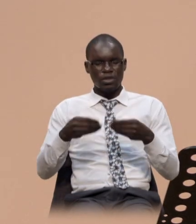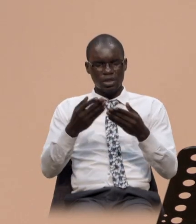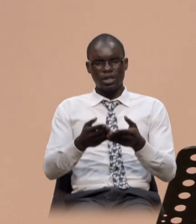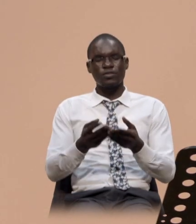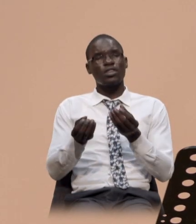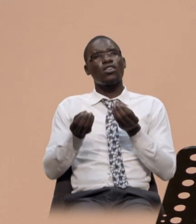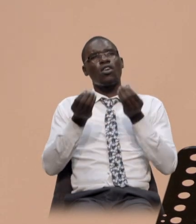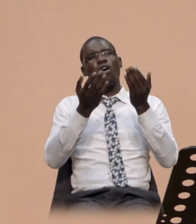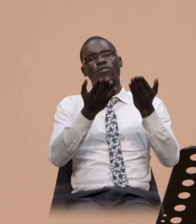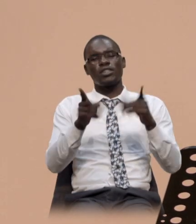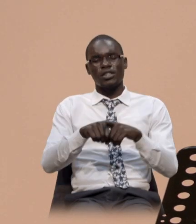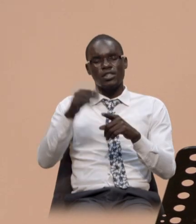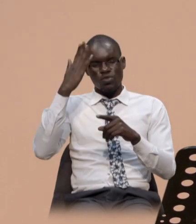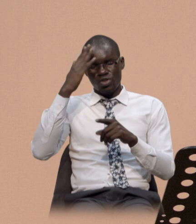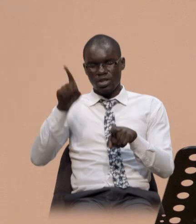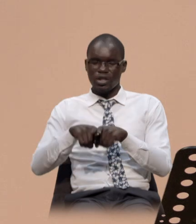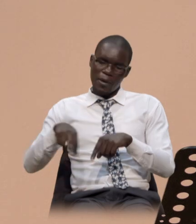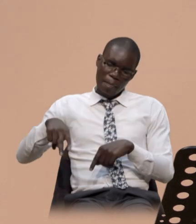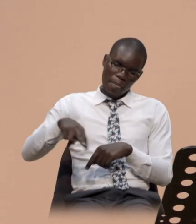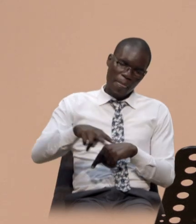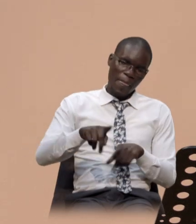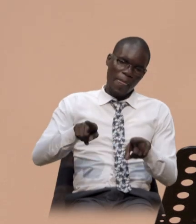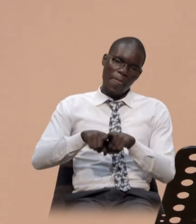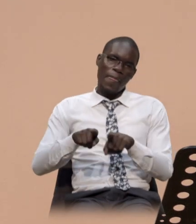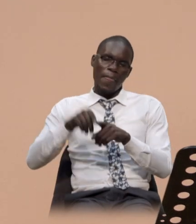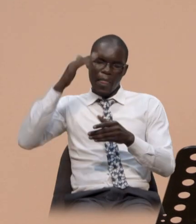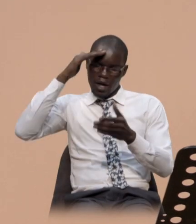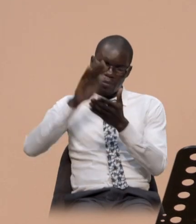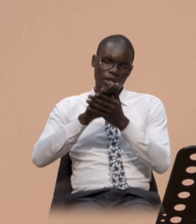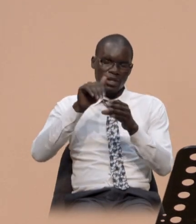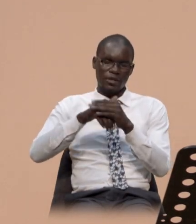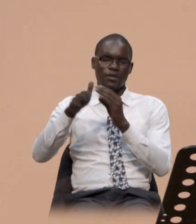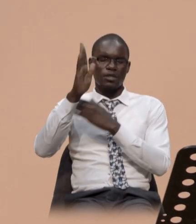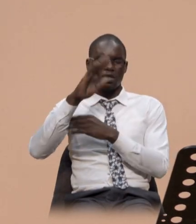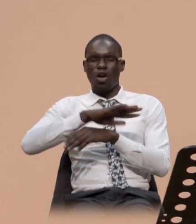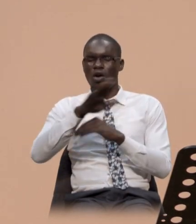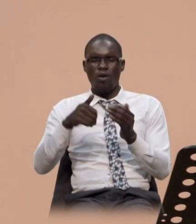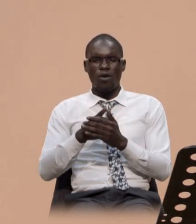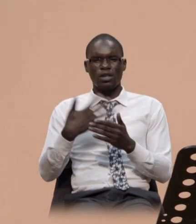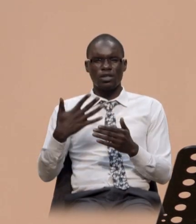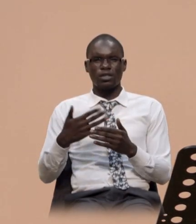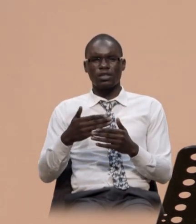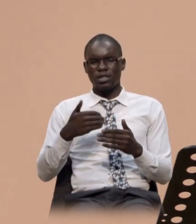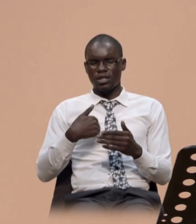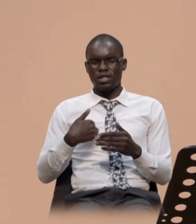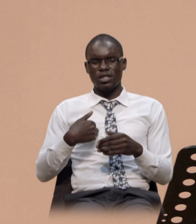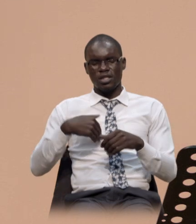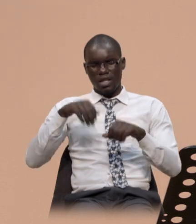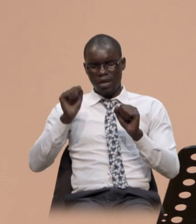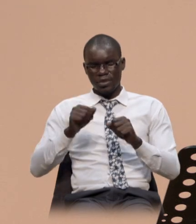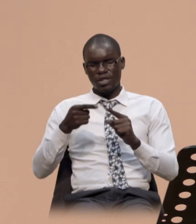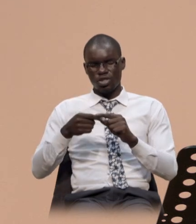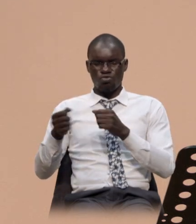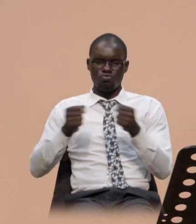alivyokuwa amemjua na kutembea na kumwamini Mungu, hivi vitu havikuwa vinaweza